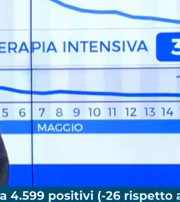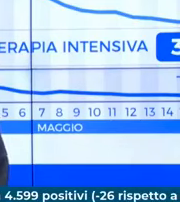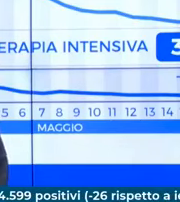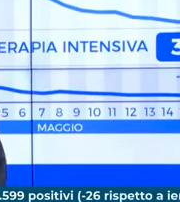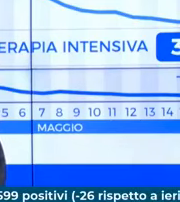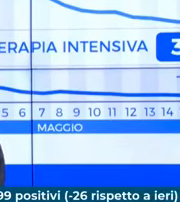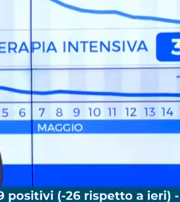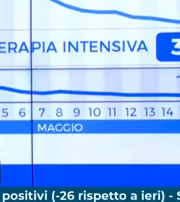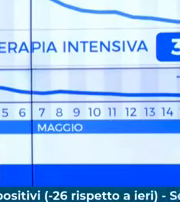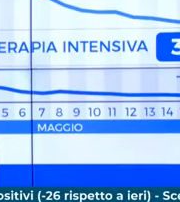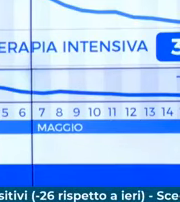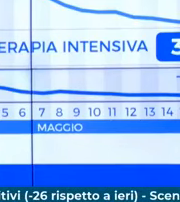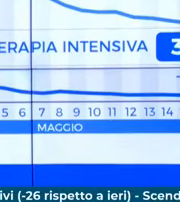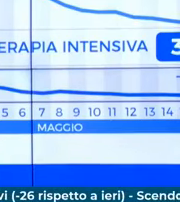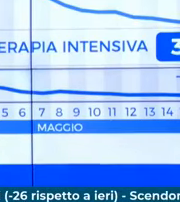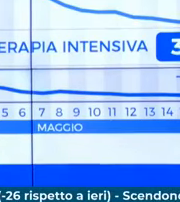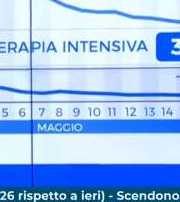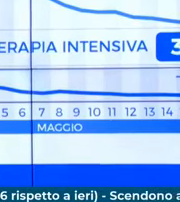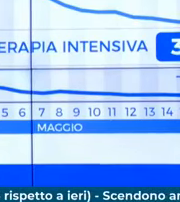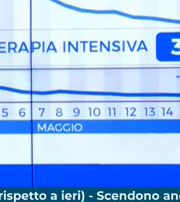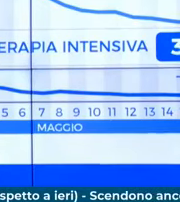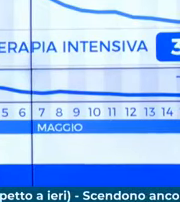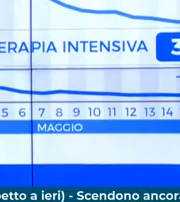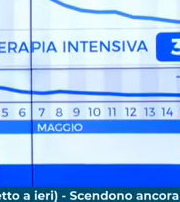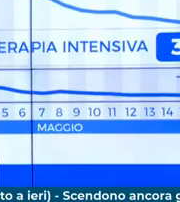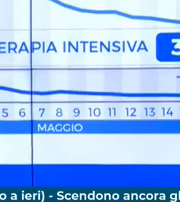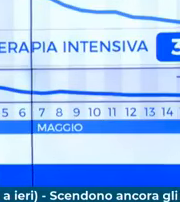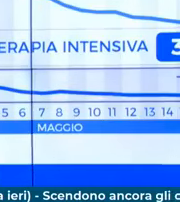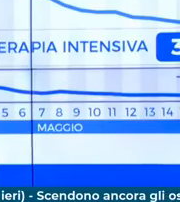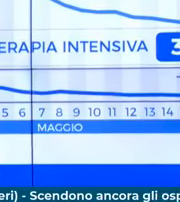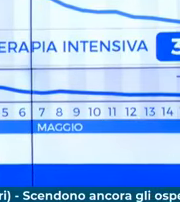76.012 dall'inizio dell'emergenza e crescono da ieri di